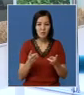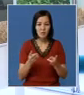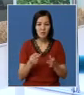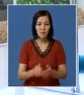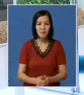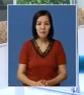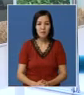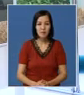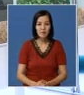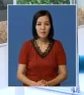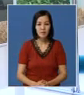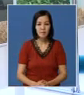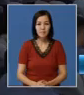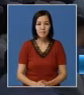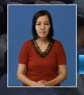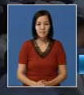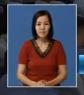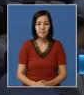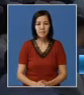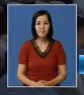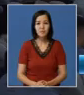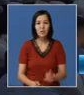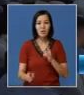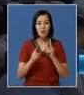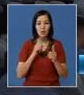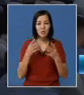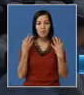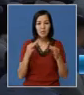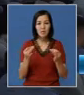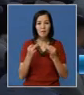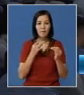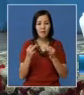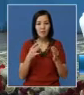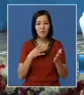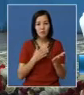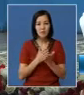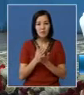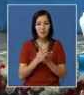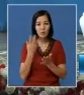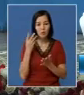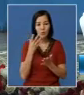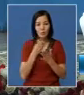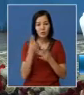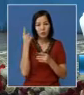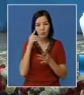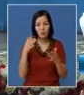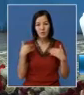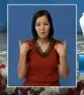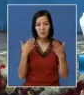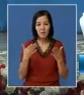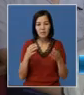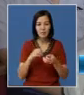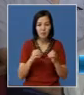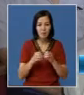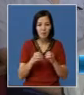тауы үшін өтіп жатқан форумдар. Жиын еркін форматта өтті. Сала мамандары ой пікірлерін ортаға салып, түйткілді